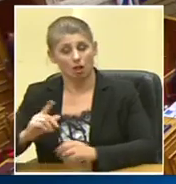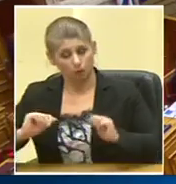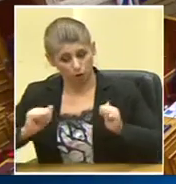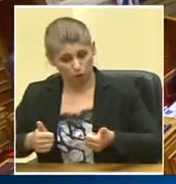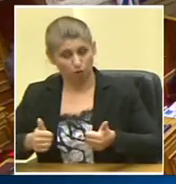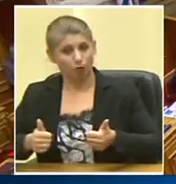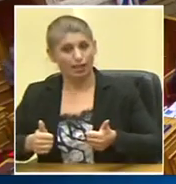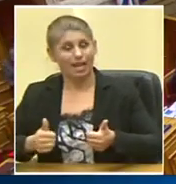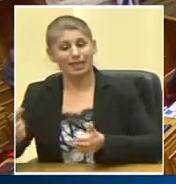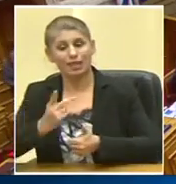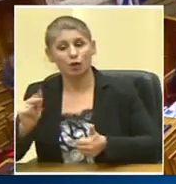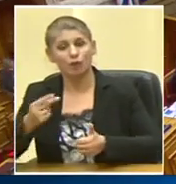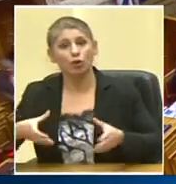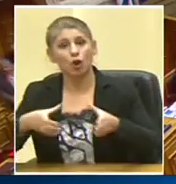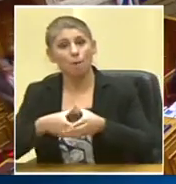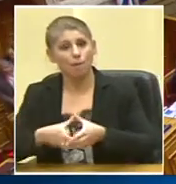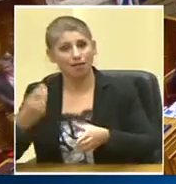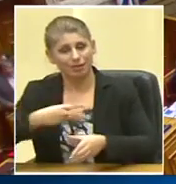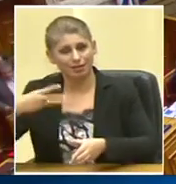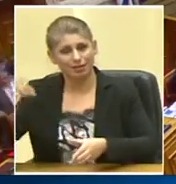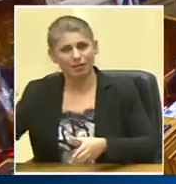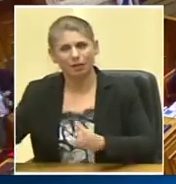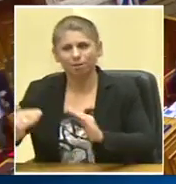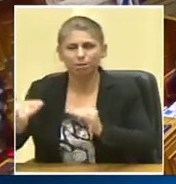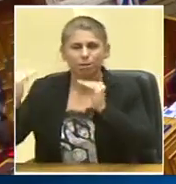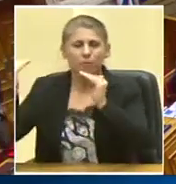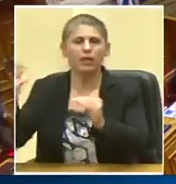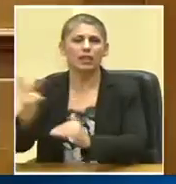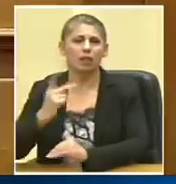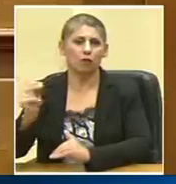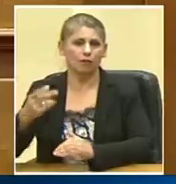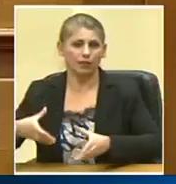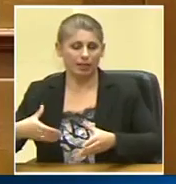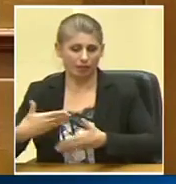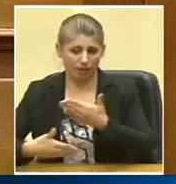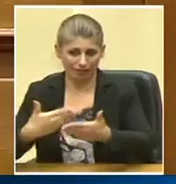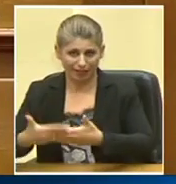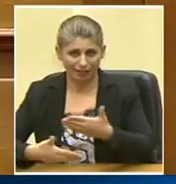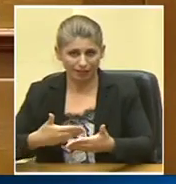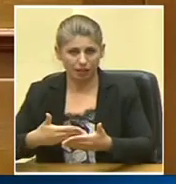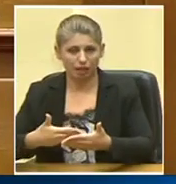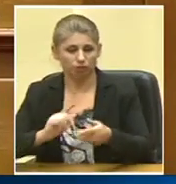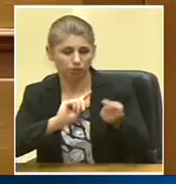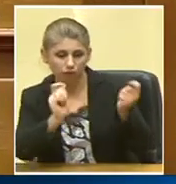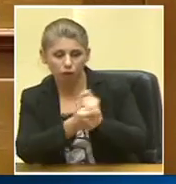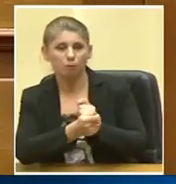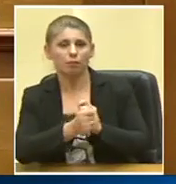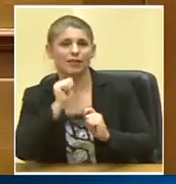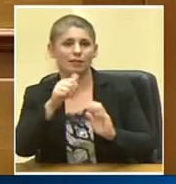του ΣΥΡΙΖΑ η κορυφαία κοινοβουλευτική διαδικασία της αναθεώρησης του